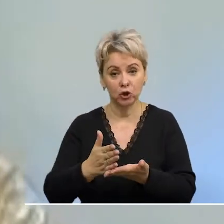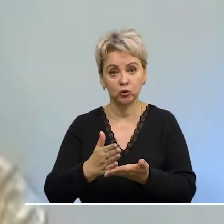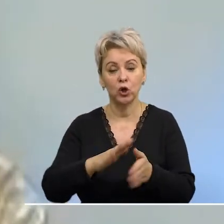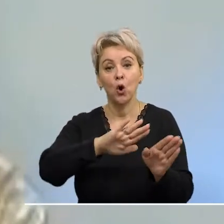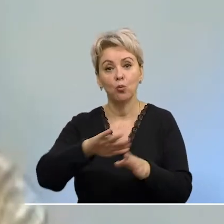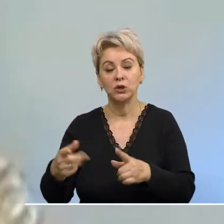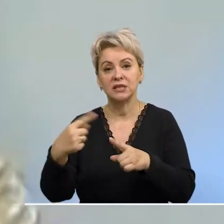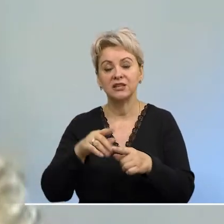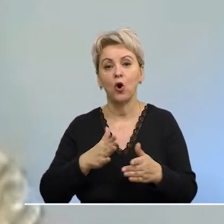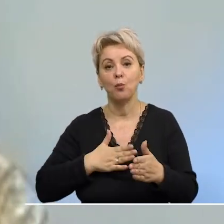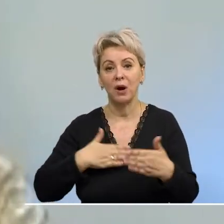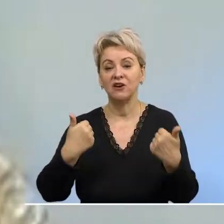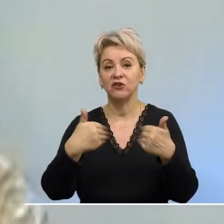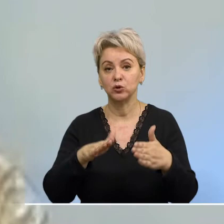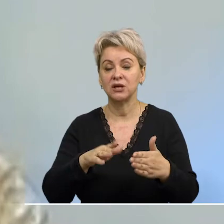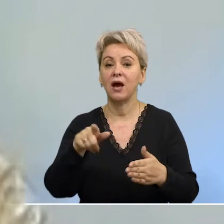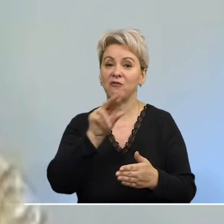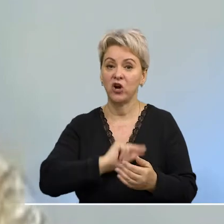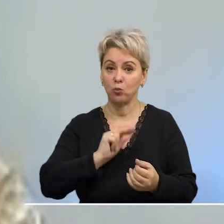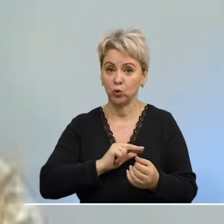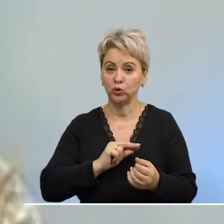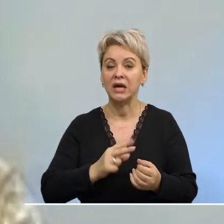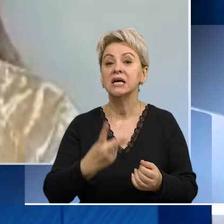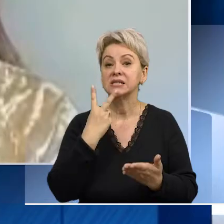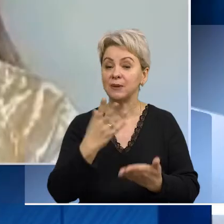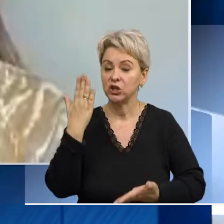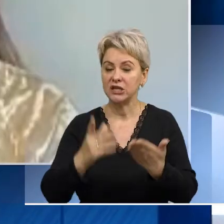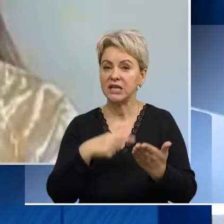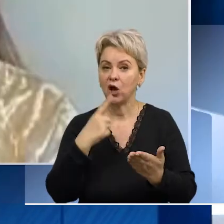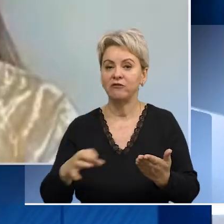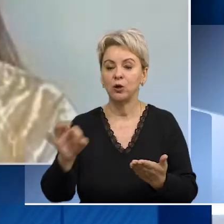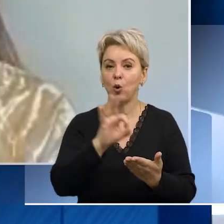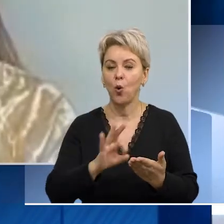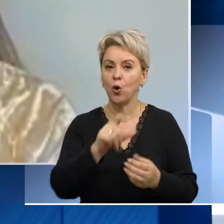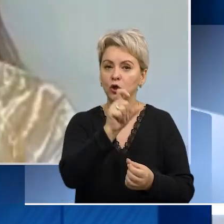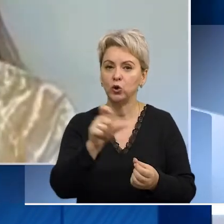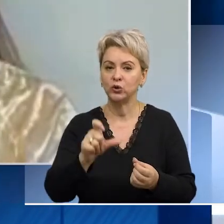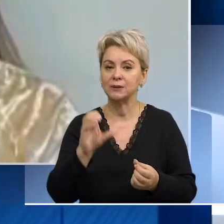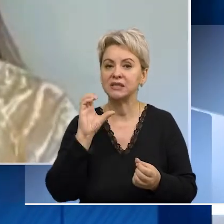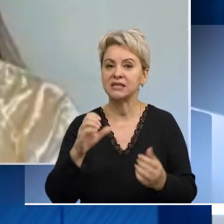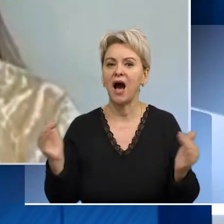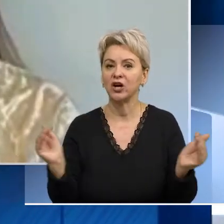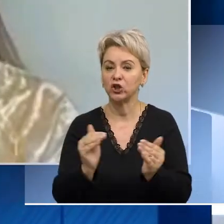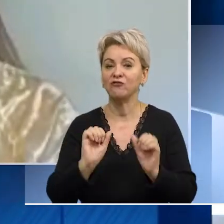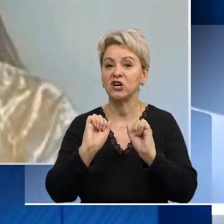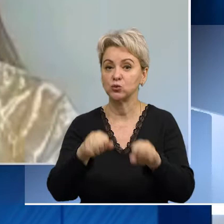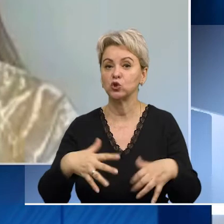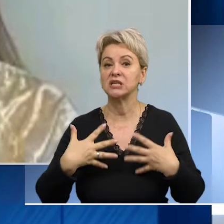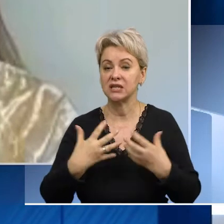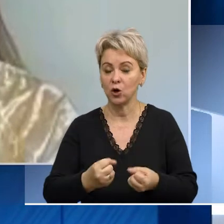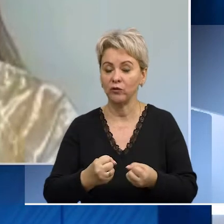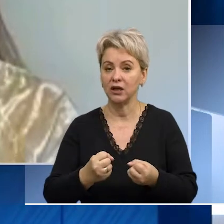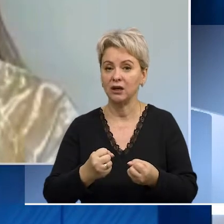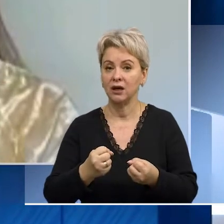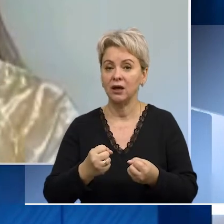маршрут. И после этого мы уже его пускаем в работу. Ну, смотрите, если мы говорим о людях с ограниченными